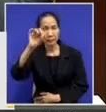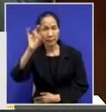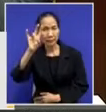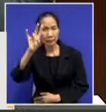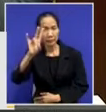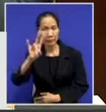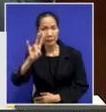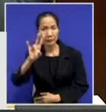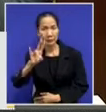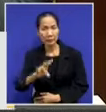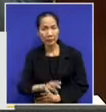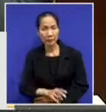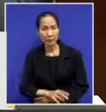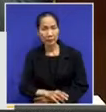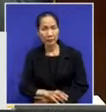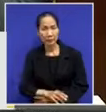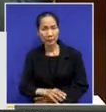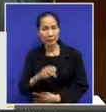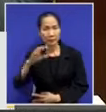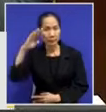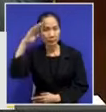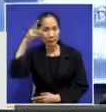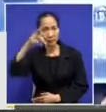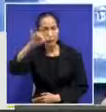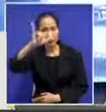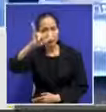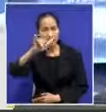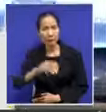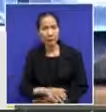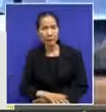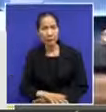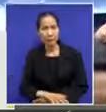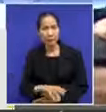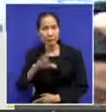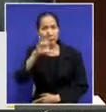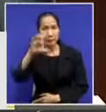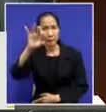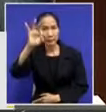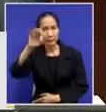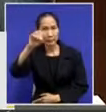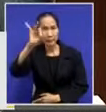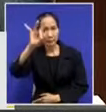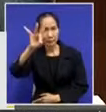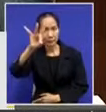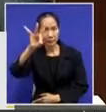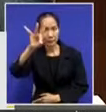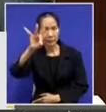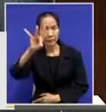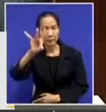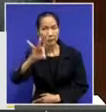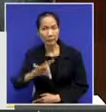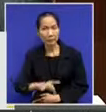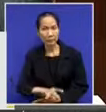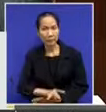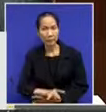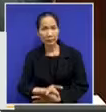ายสรชัดสุจิต พลเอกประยุทธ์จันทร์โอชาครับ 598นายสรวุฒิเนื่องจ